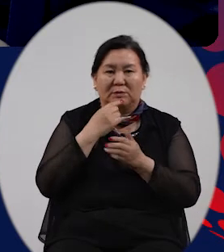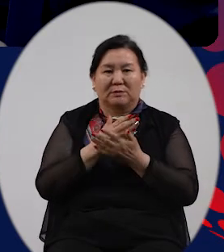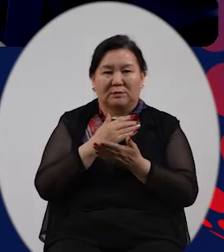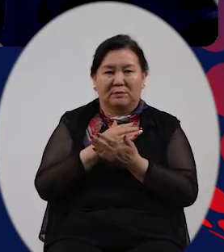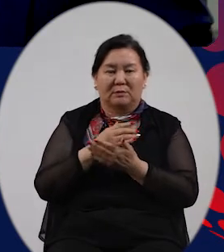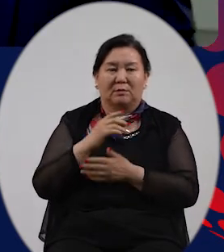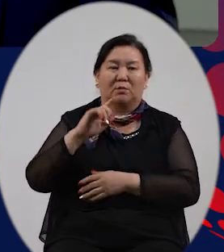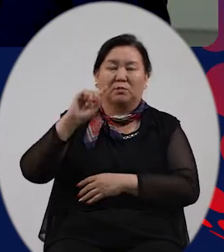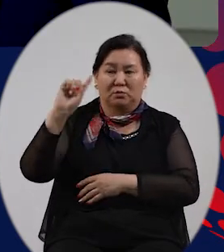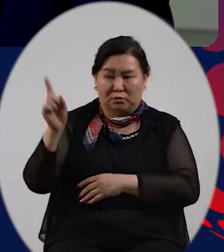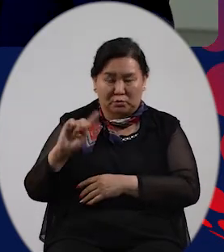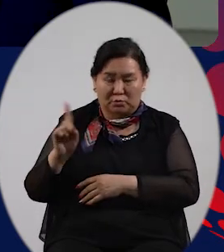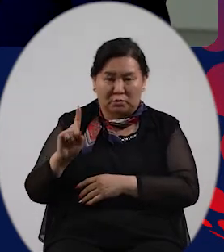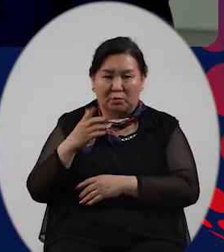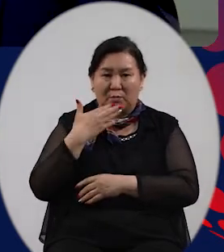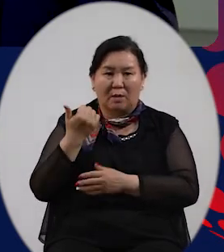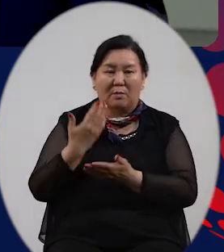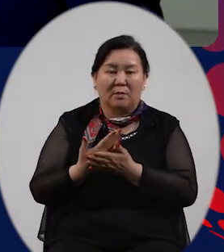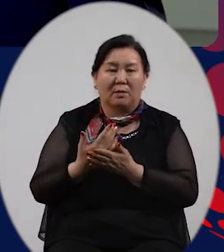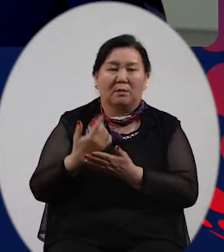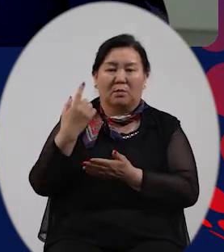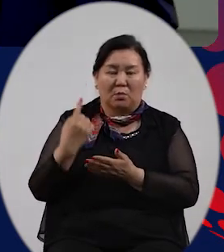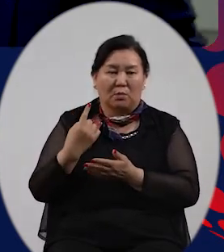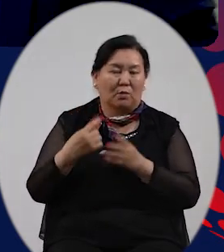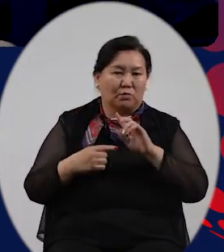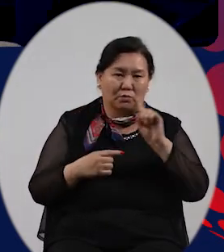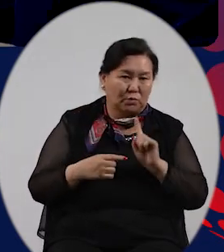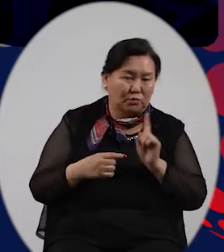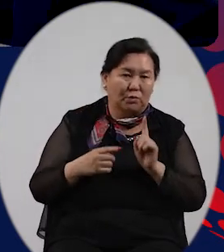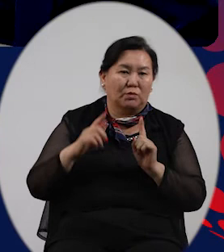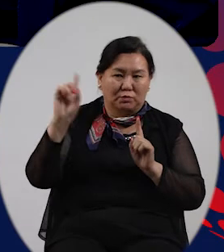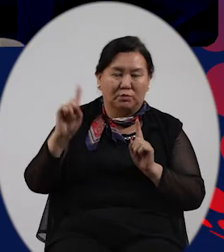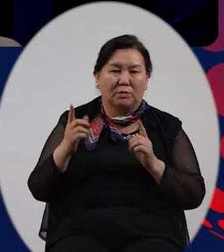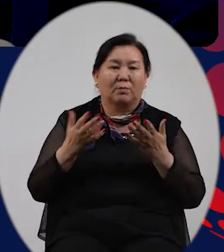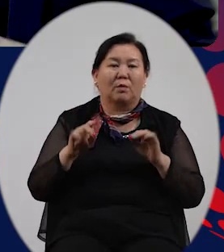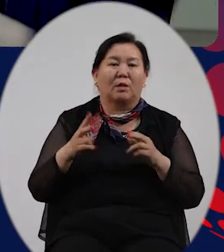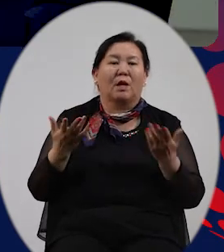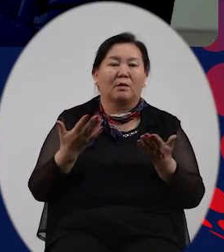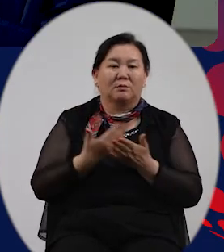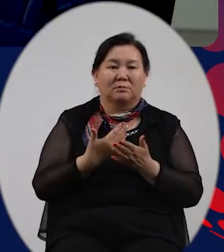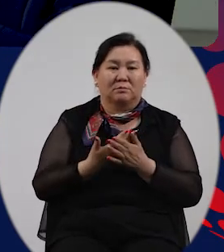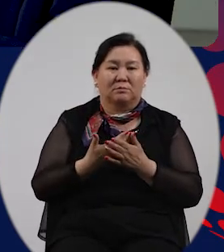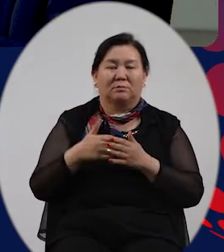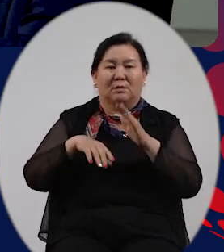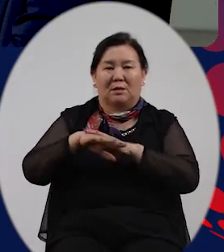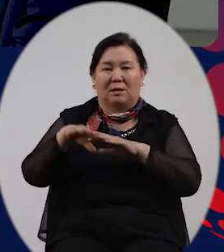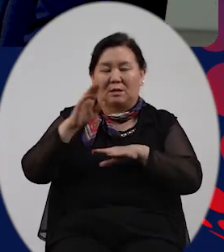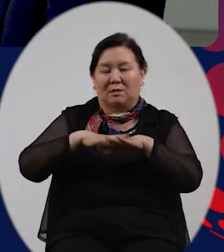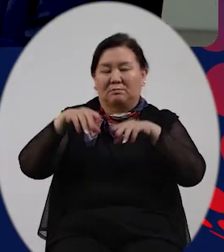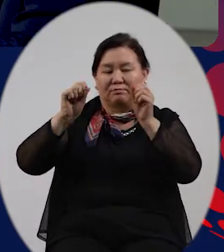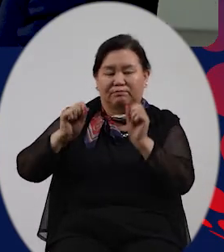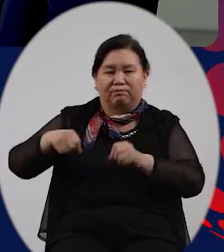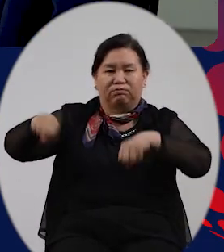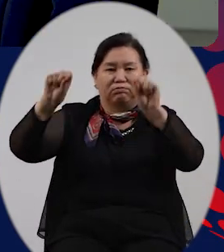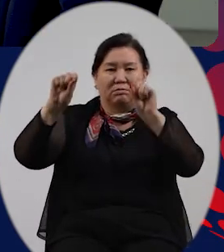дээр хэрвээ хүлэн зөвшөөрөхгүй байвал яах вэ? Хүлэн зөвшөөрвөл яах вэ гэдэг ийм асуудал бол байж байна. За хэрвээ хүлэн зөвшөөрчих юм бол энэ шууд гэрээ